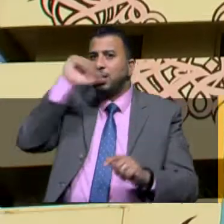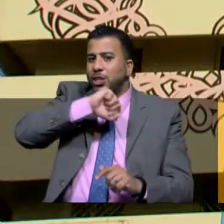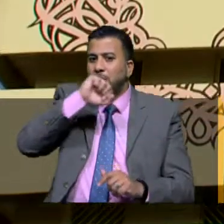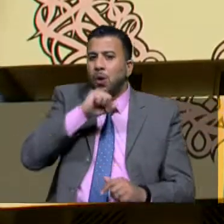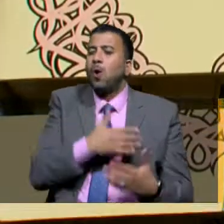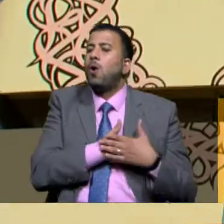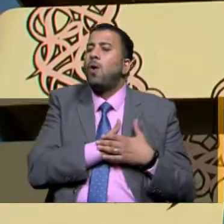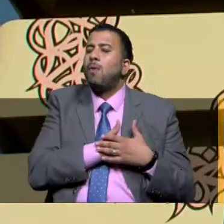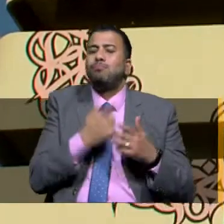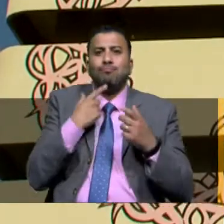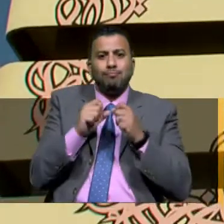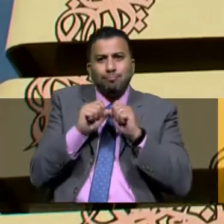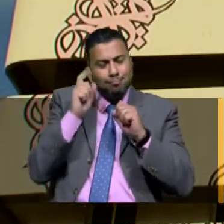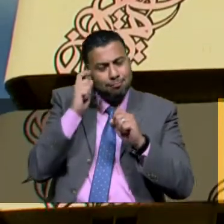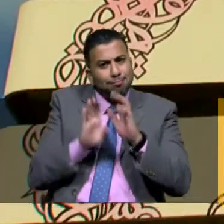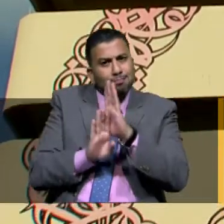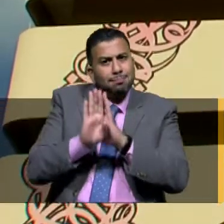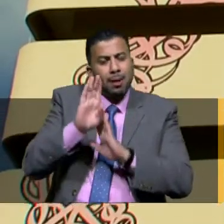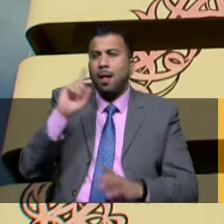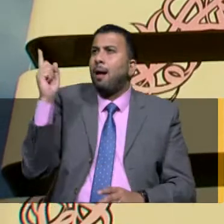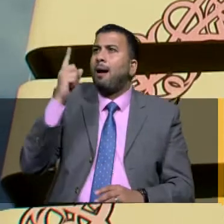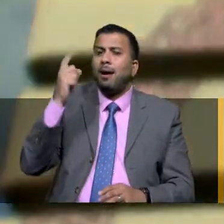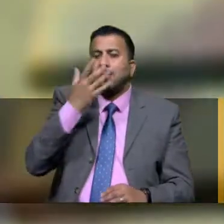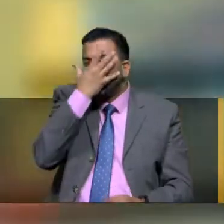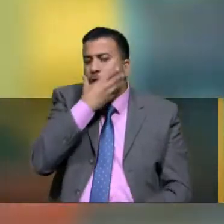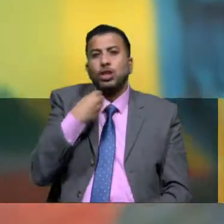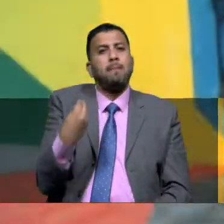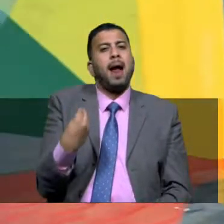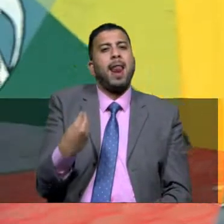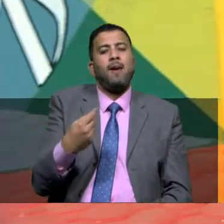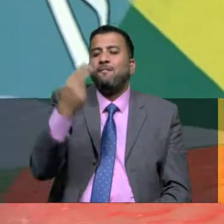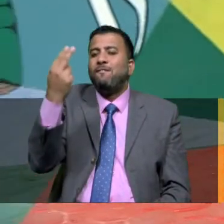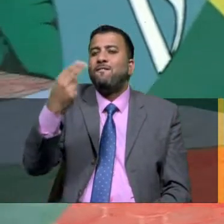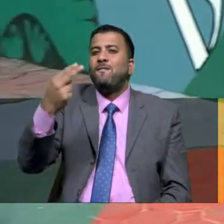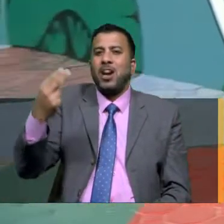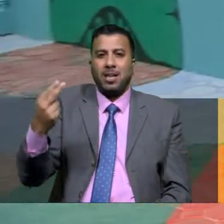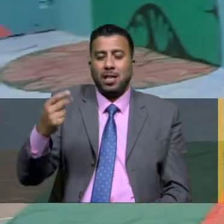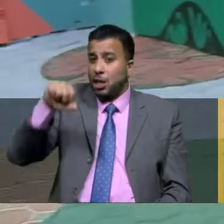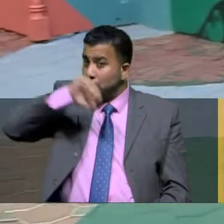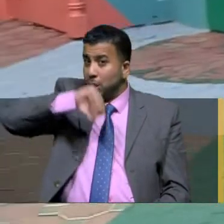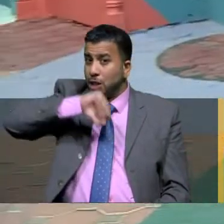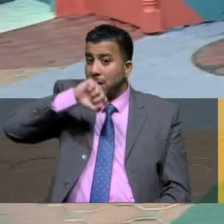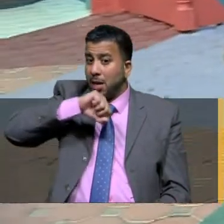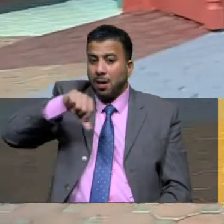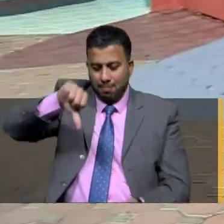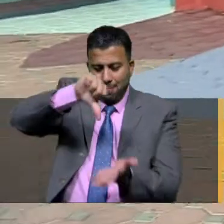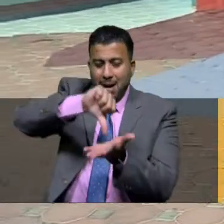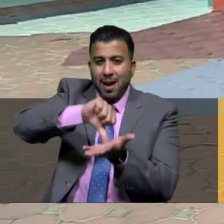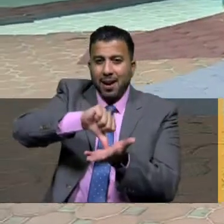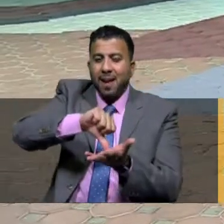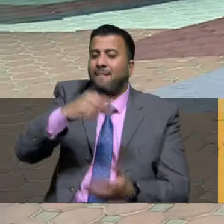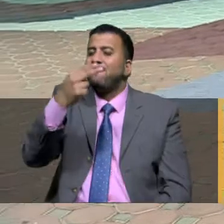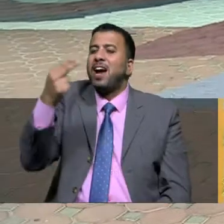الفن للانطلاق إلى عالم آخر من الجمال الفني. فالشارقة مقر الفن